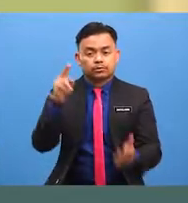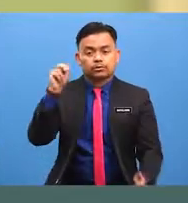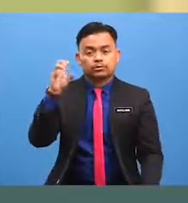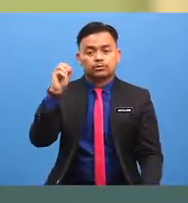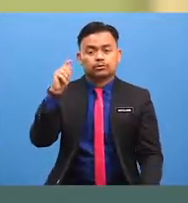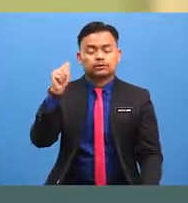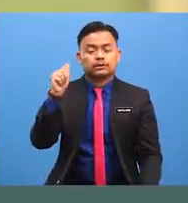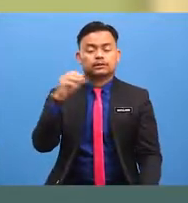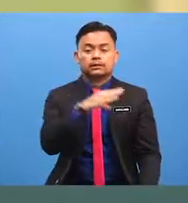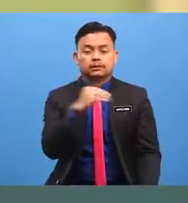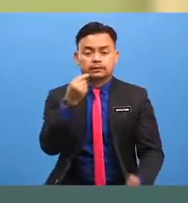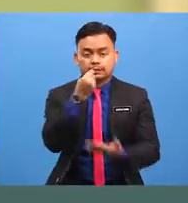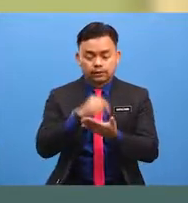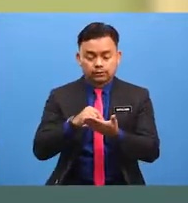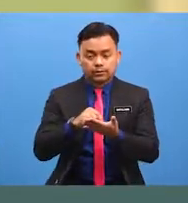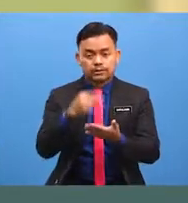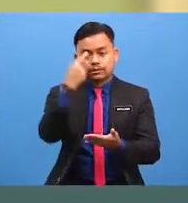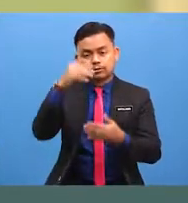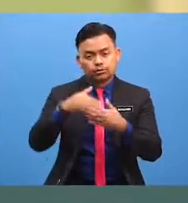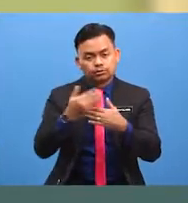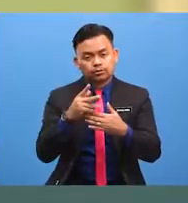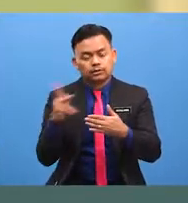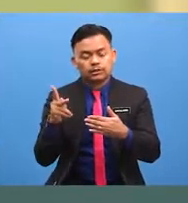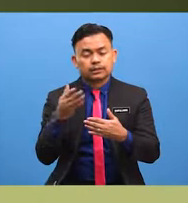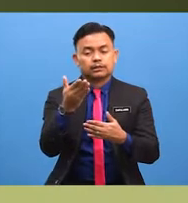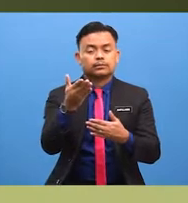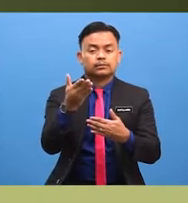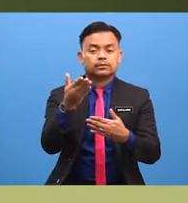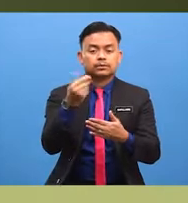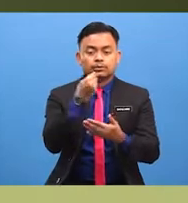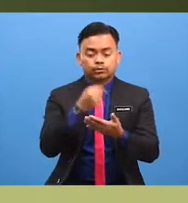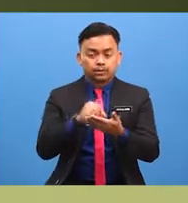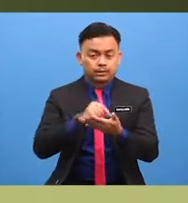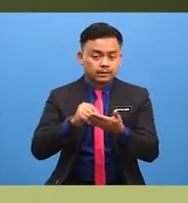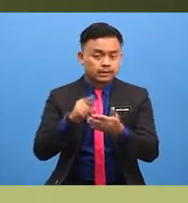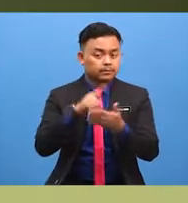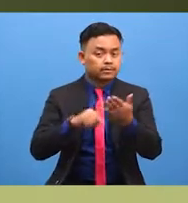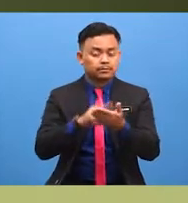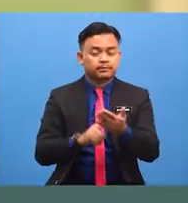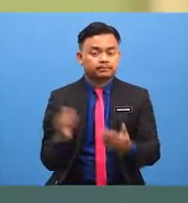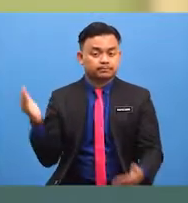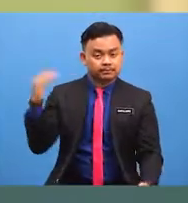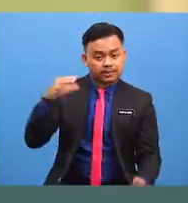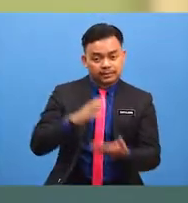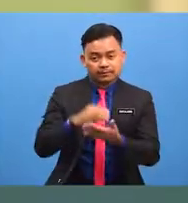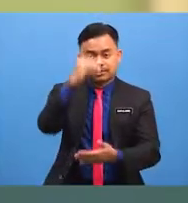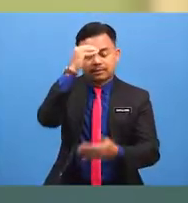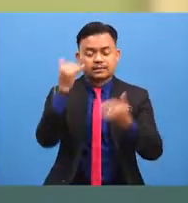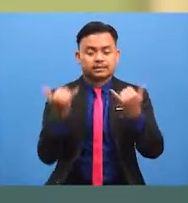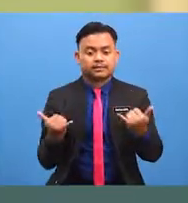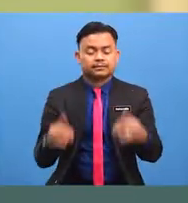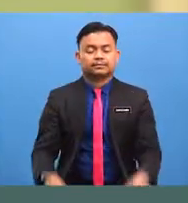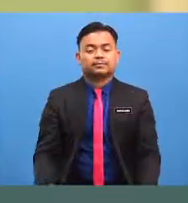tulis untuk memudahkan kamu membuat catatan. Mari kita belajar sekarang.